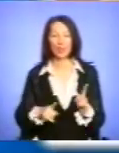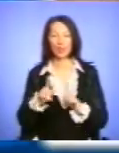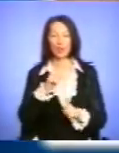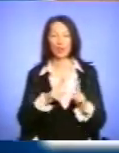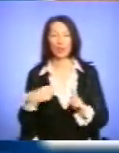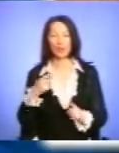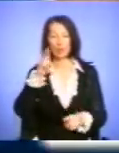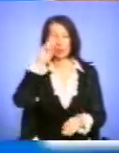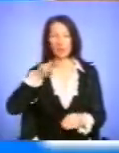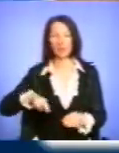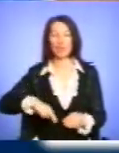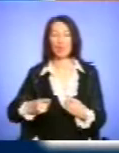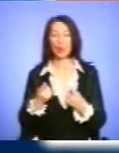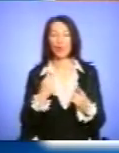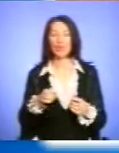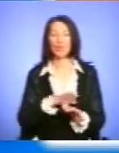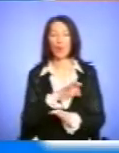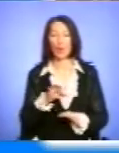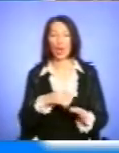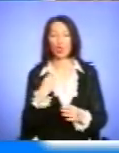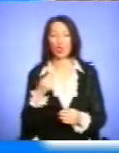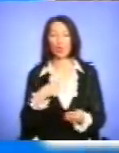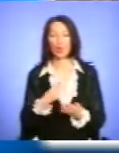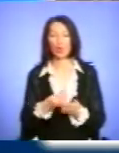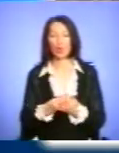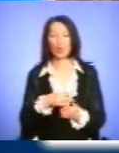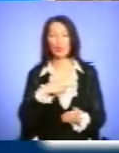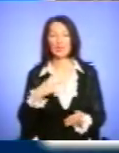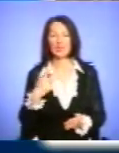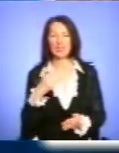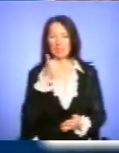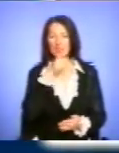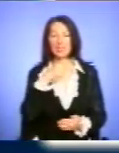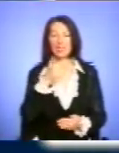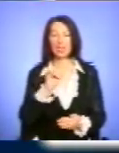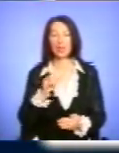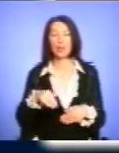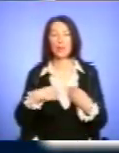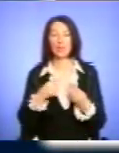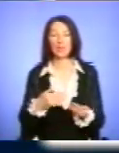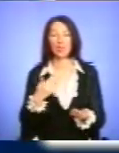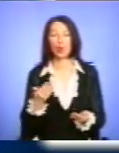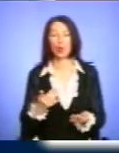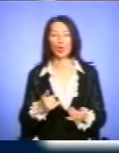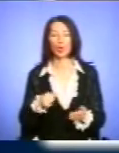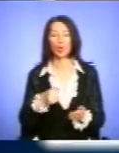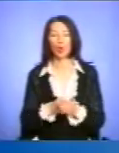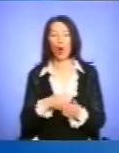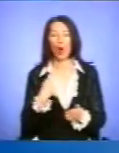державної адміністрації обговорили проект обласного бюджету на 2013 рік і передали його до обласної